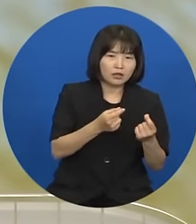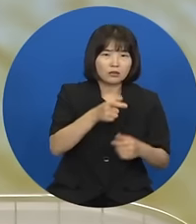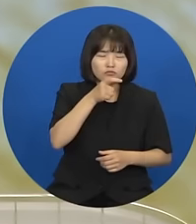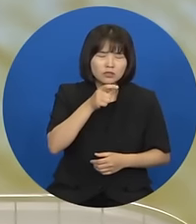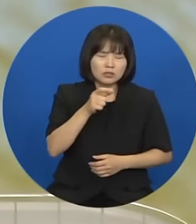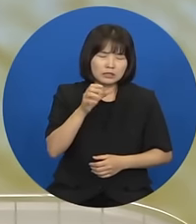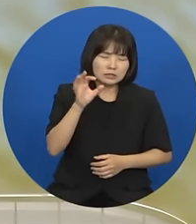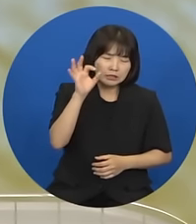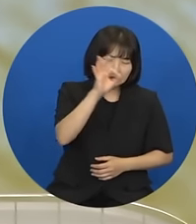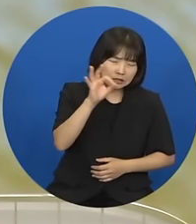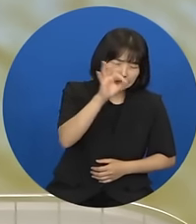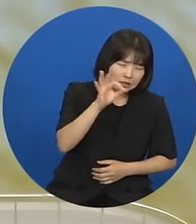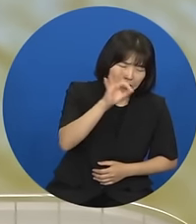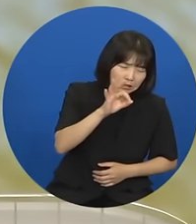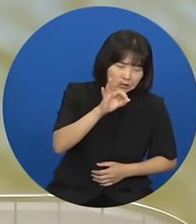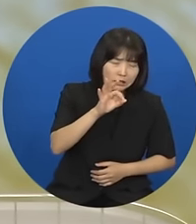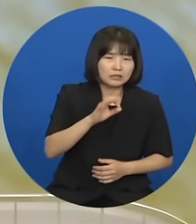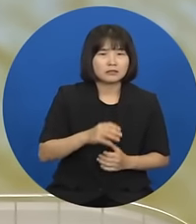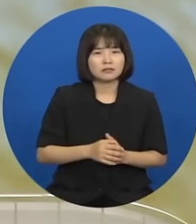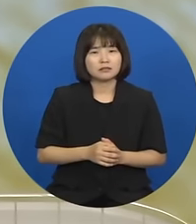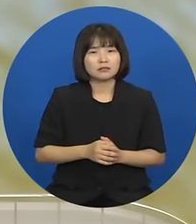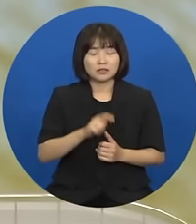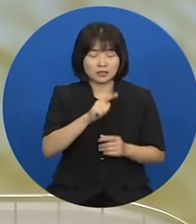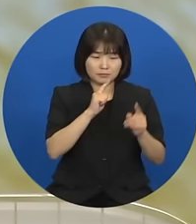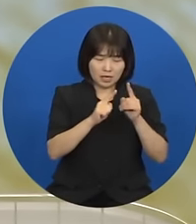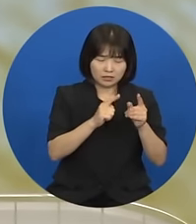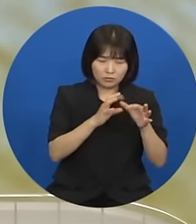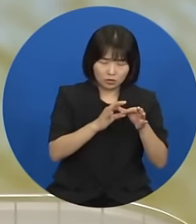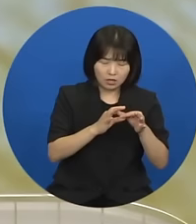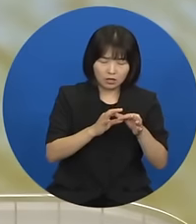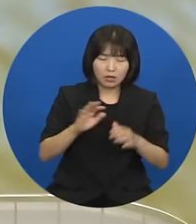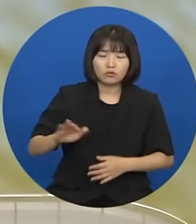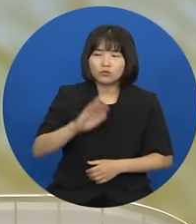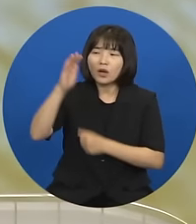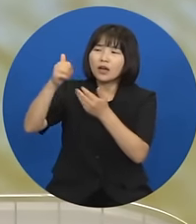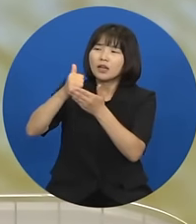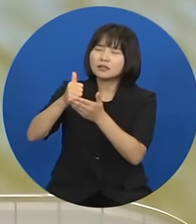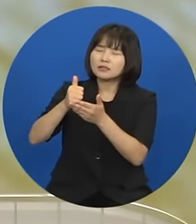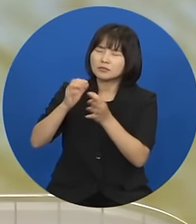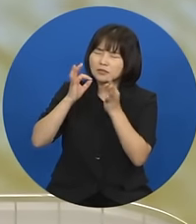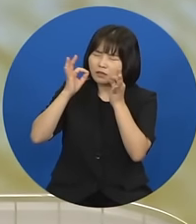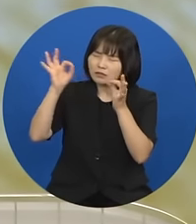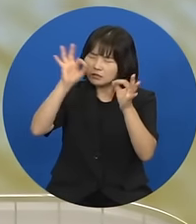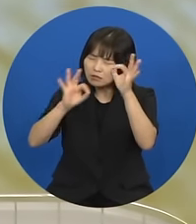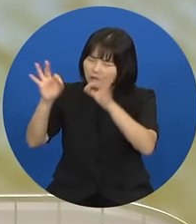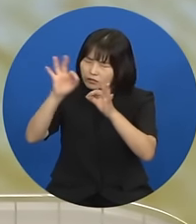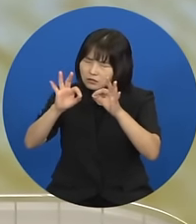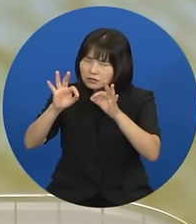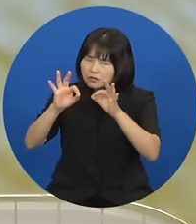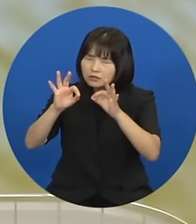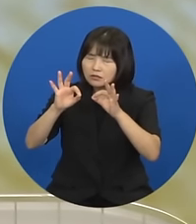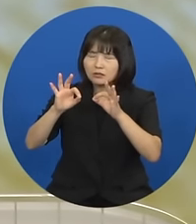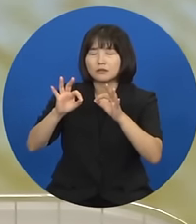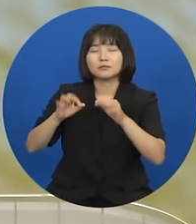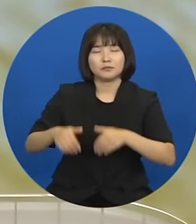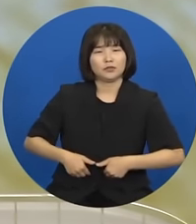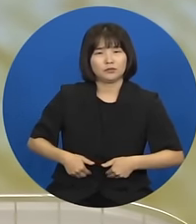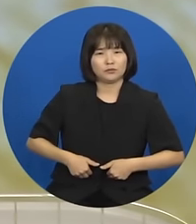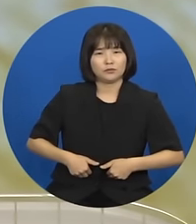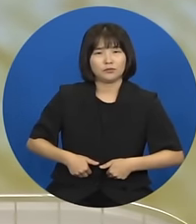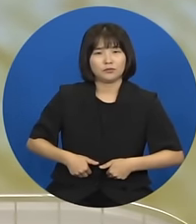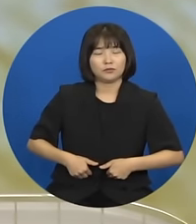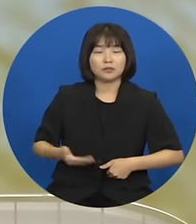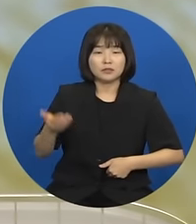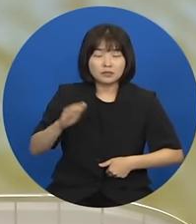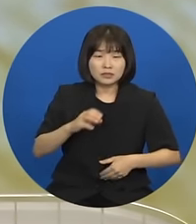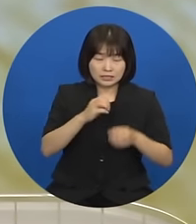우리는 이 말씀을 통해 우리도 하나님을 그렇게 간절히 찾아야 한다는 것을 알 수 있죠. 그런데 이